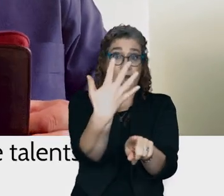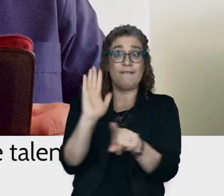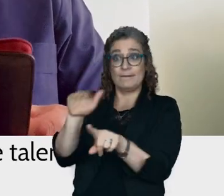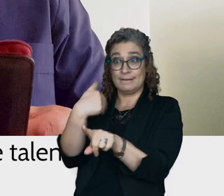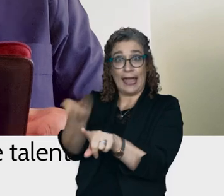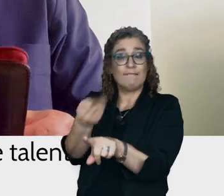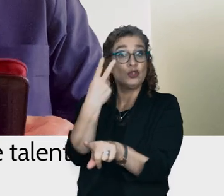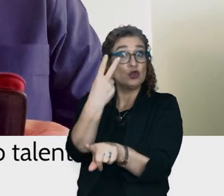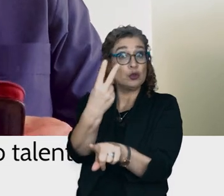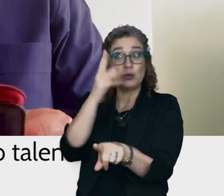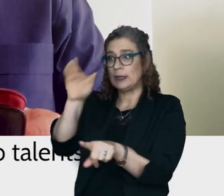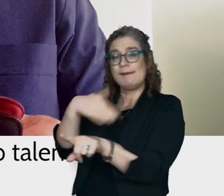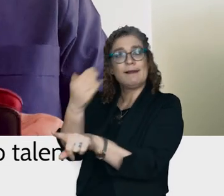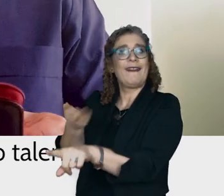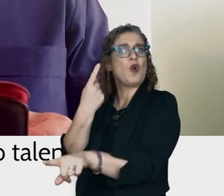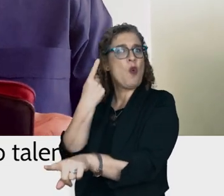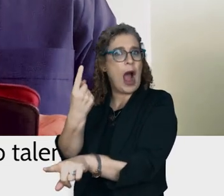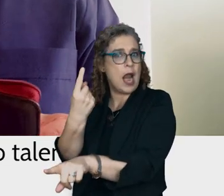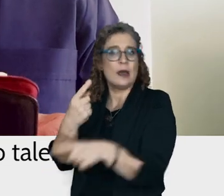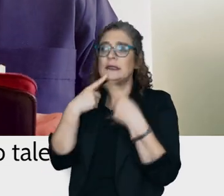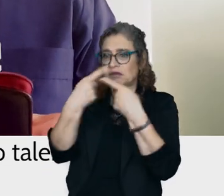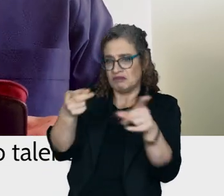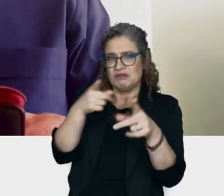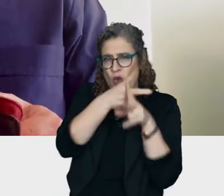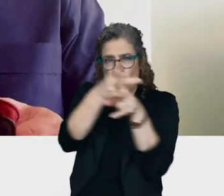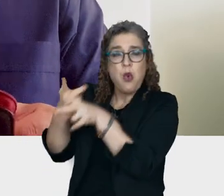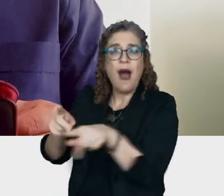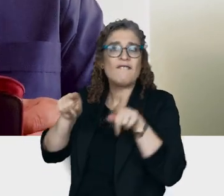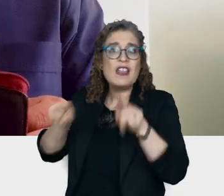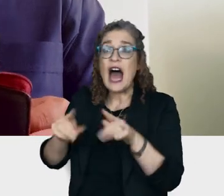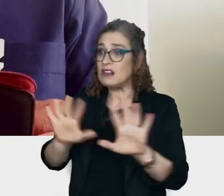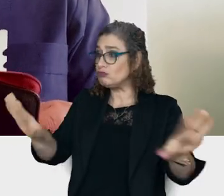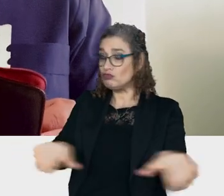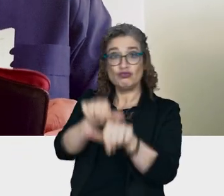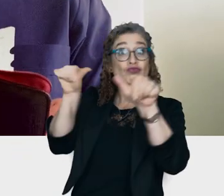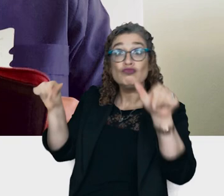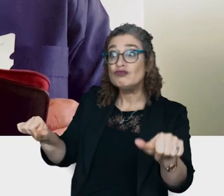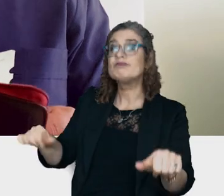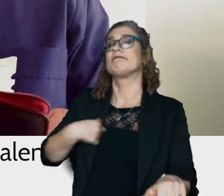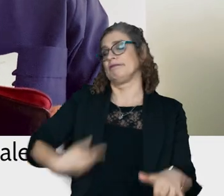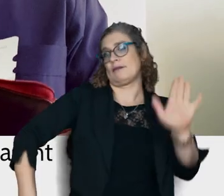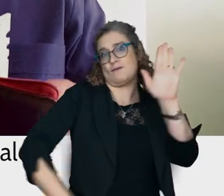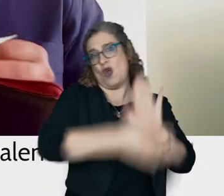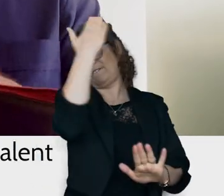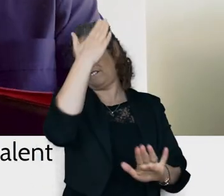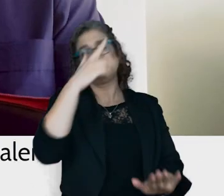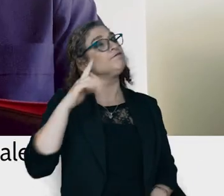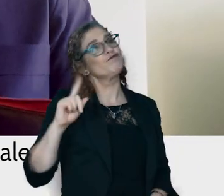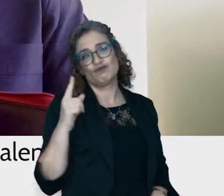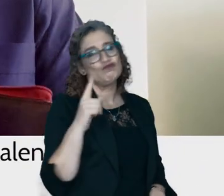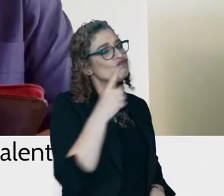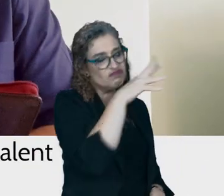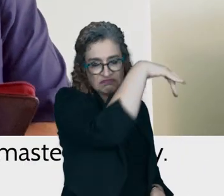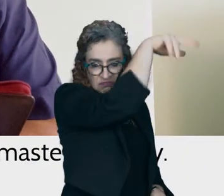خمس وزنات أخرى وهكذا الذي أخذ الوزنتين ربح أيضا وزنتين أخريين أما الذي